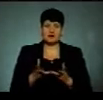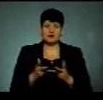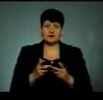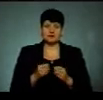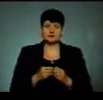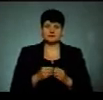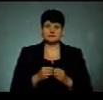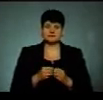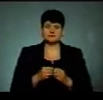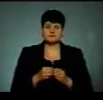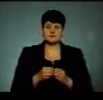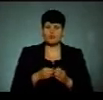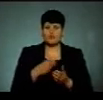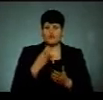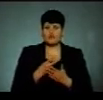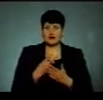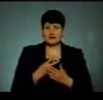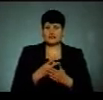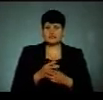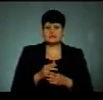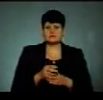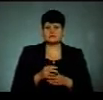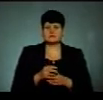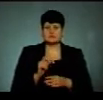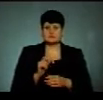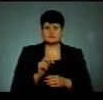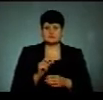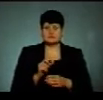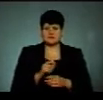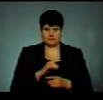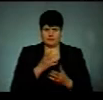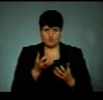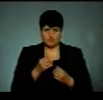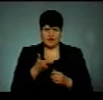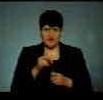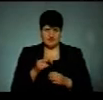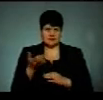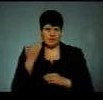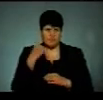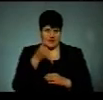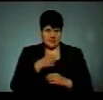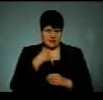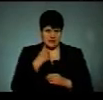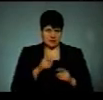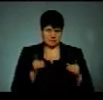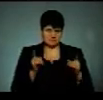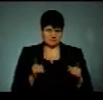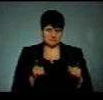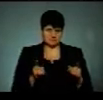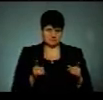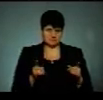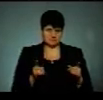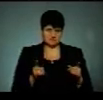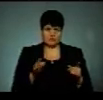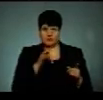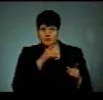розраховується у вигляді замовленої потужності. Береться газ за попередній газовий рік. Газовий рік – це